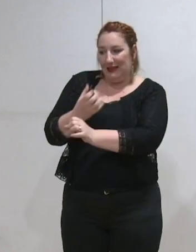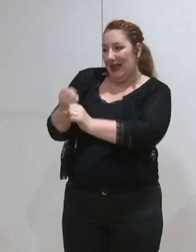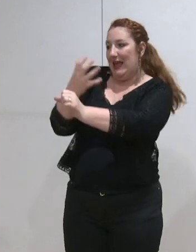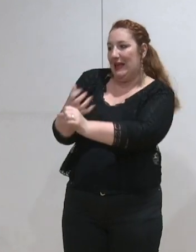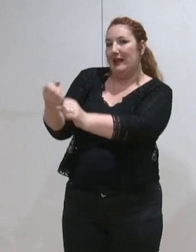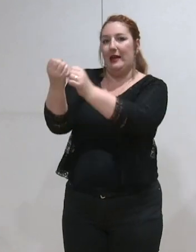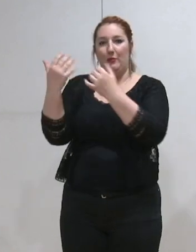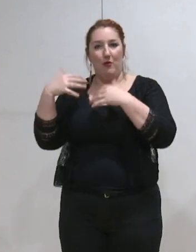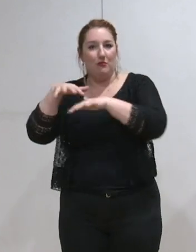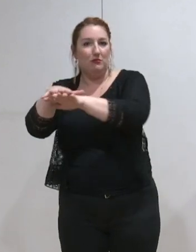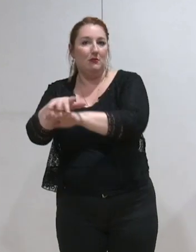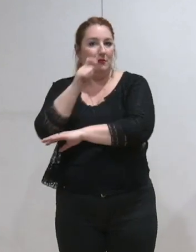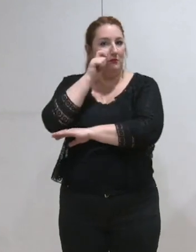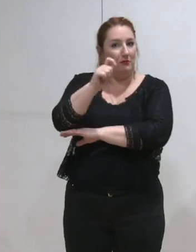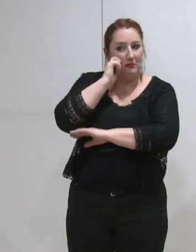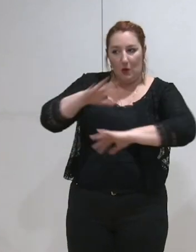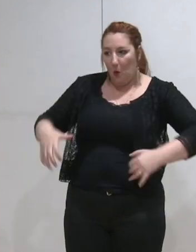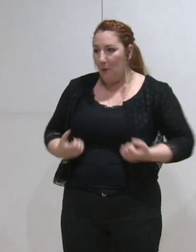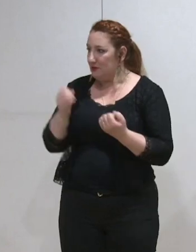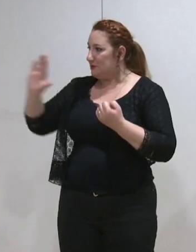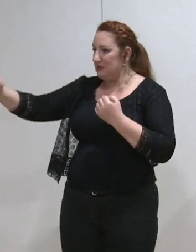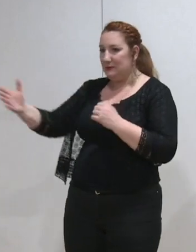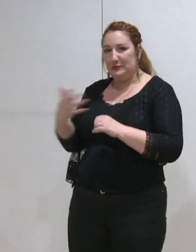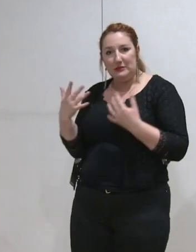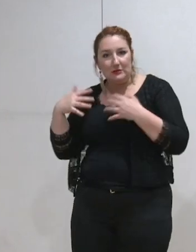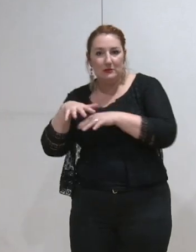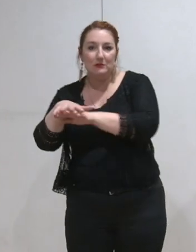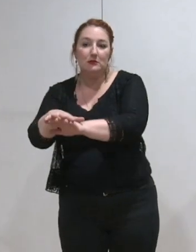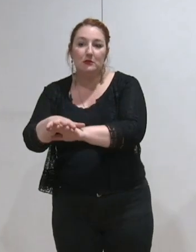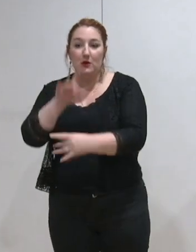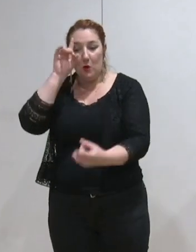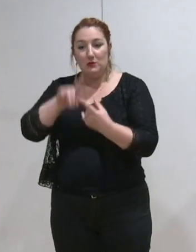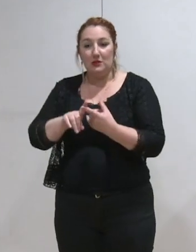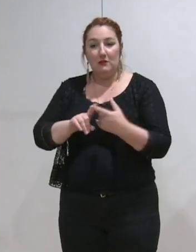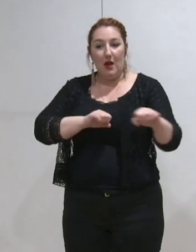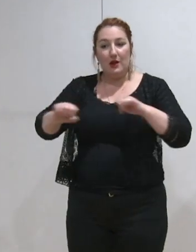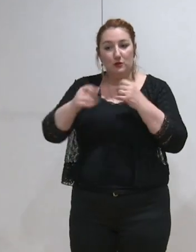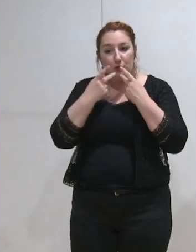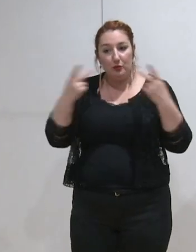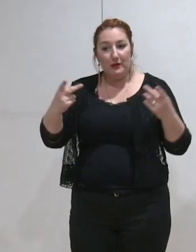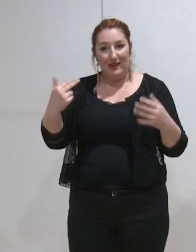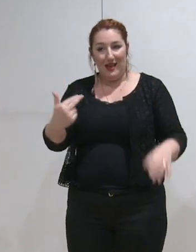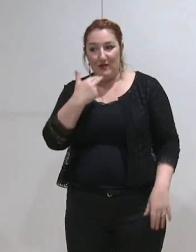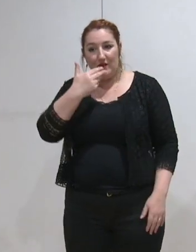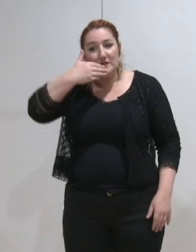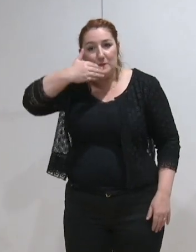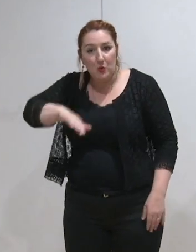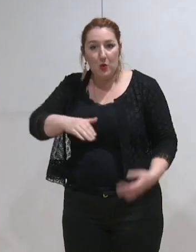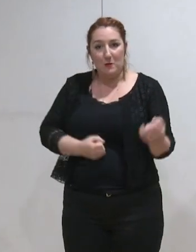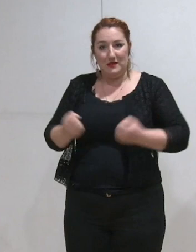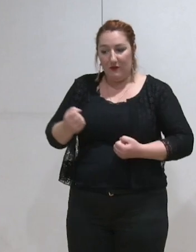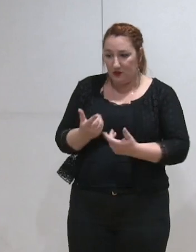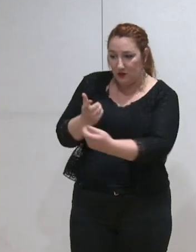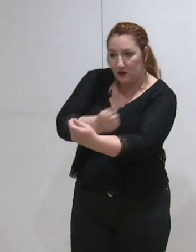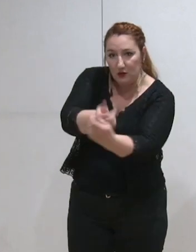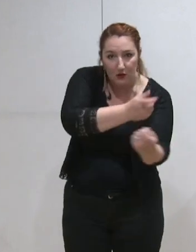commun de nos expertises et compétences respectives à chaque fois que cela peut rendre l'action publique plus efficace et améliorer le service rendu mettre